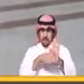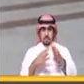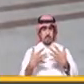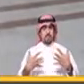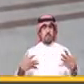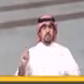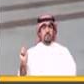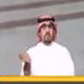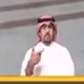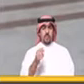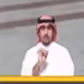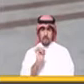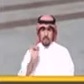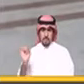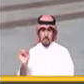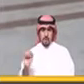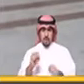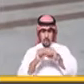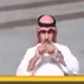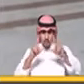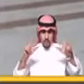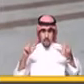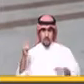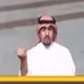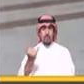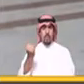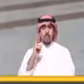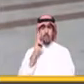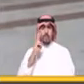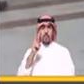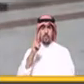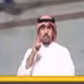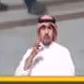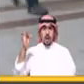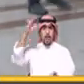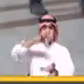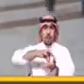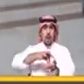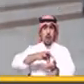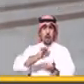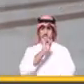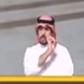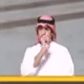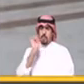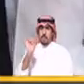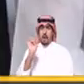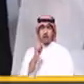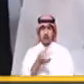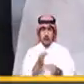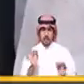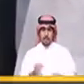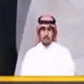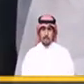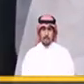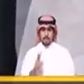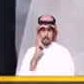قولتهم خط كامل واضح نكشف فيه جميع إحداثياتنا أو جميع التعارضات اللي تدش معاها. من